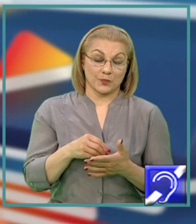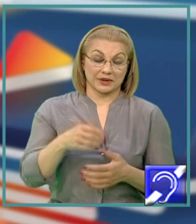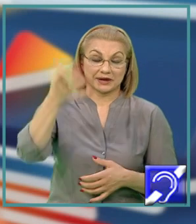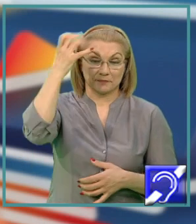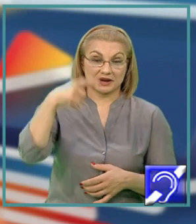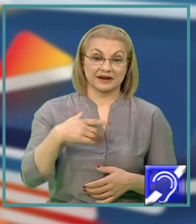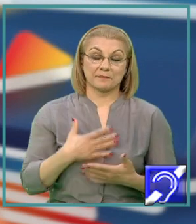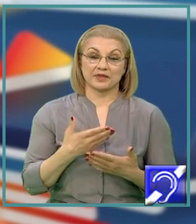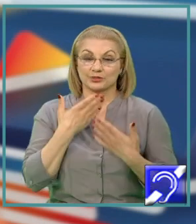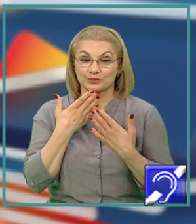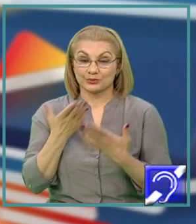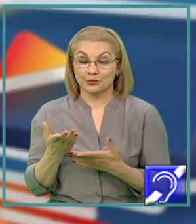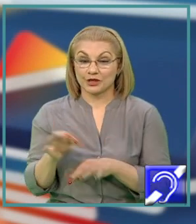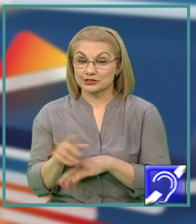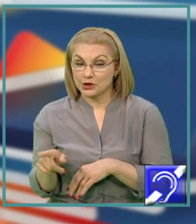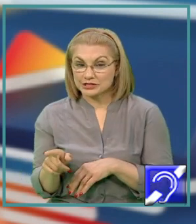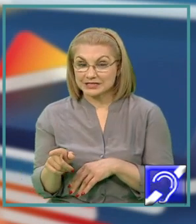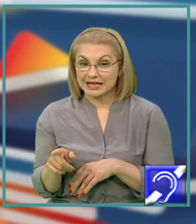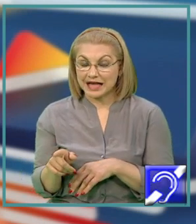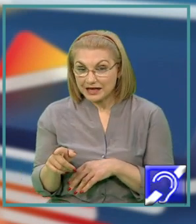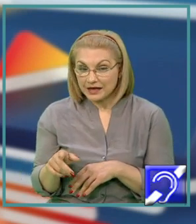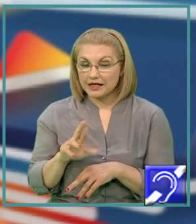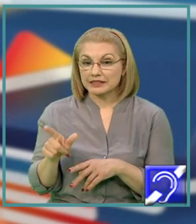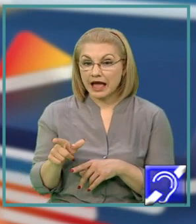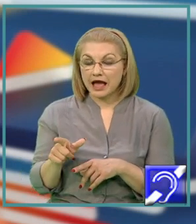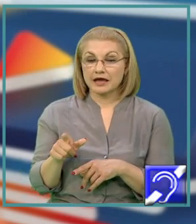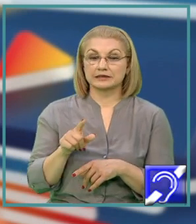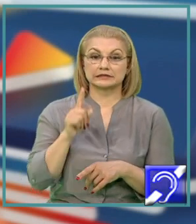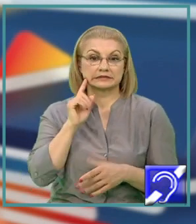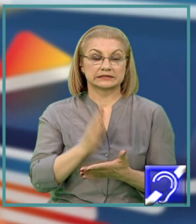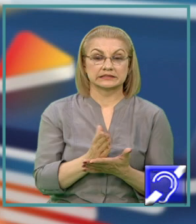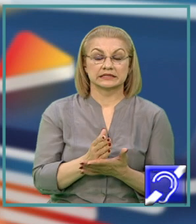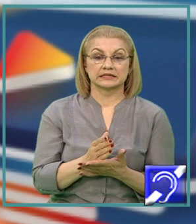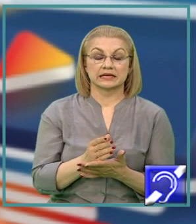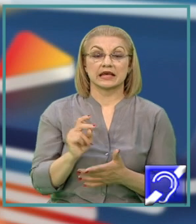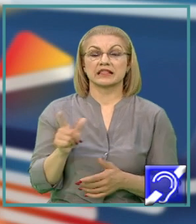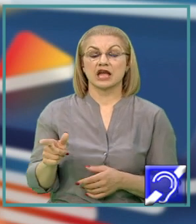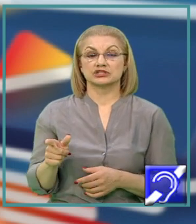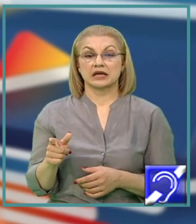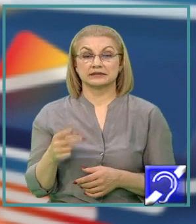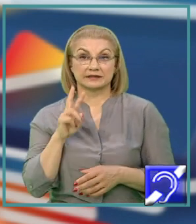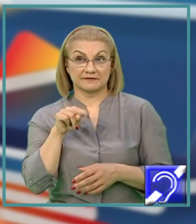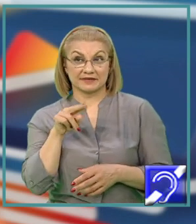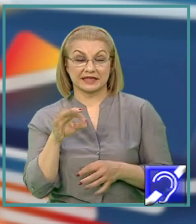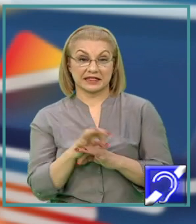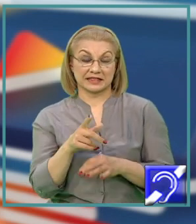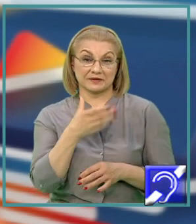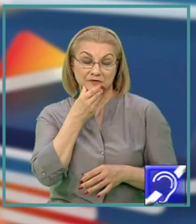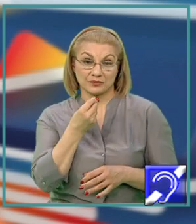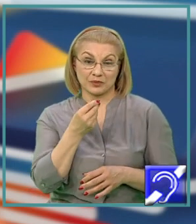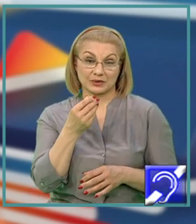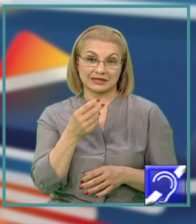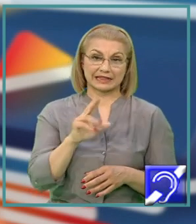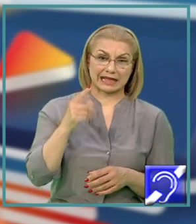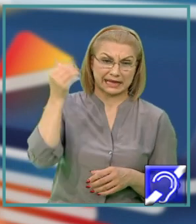soția. Însă e pus în încurcătură pentru că Dacia, deși apreciază că îi stă bine, consideră că prețul pălăriei este